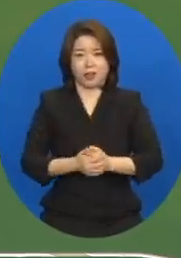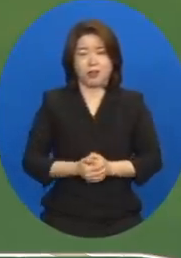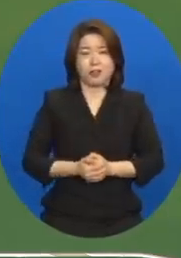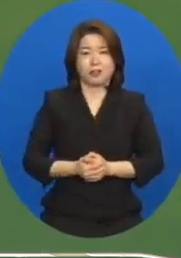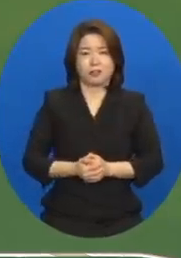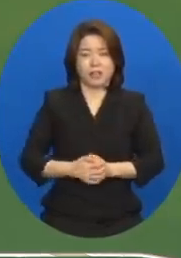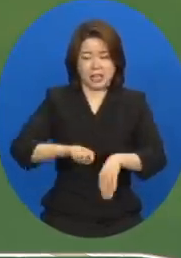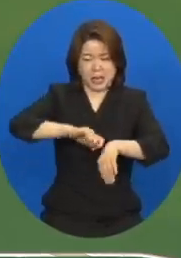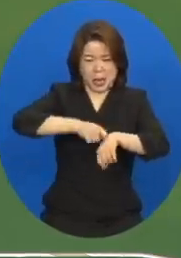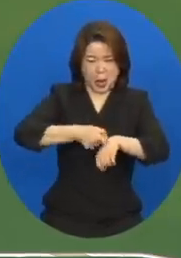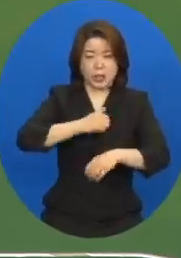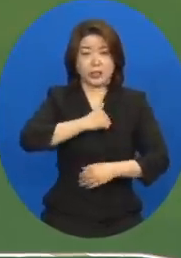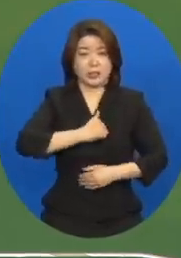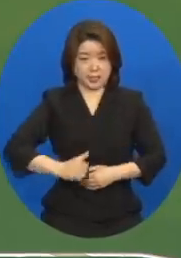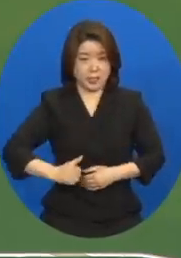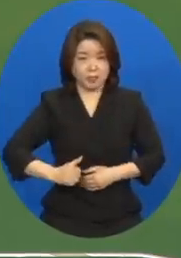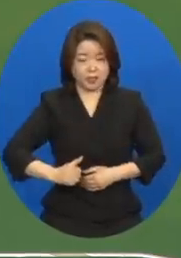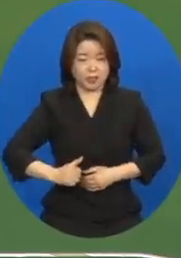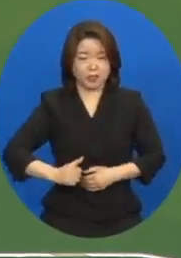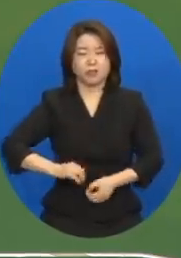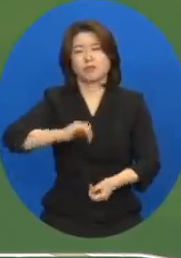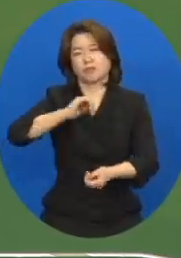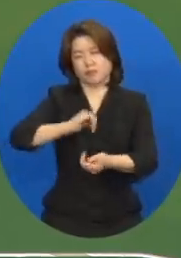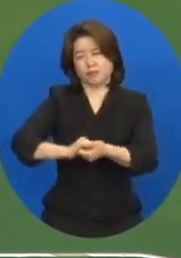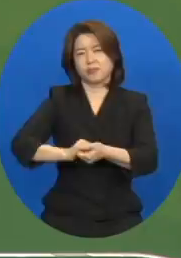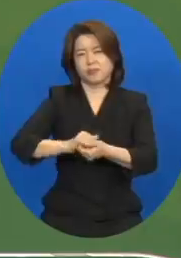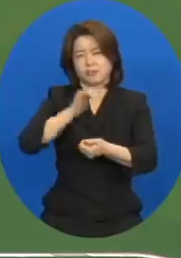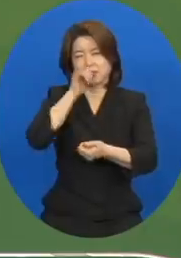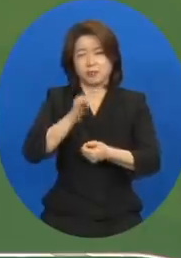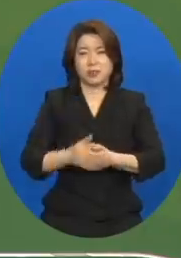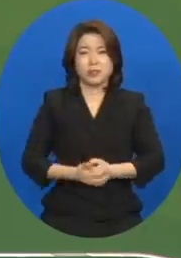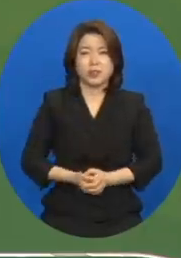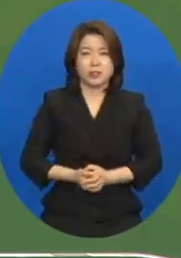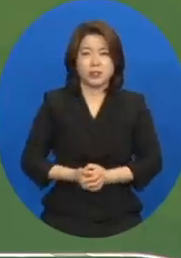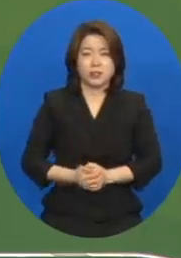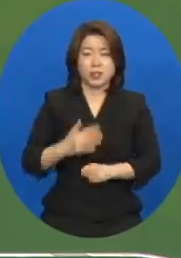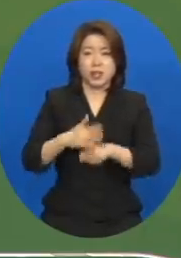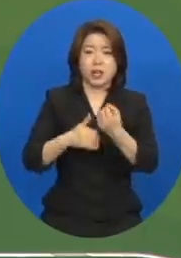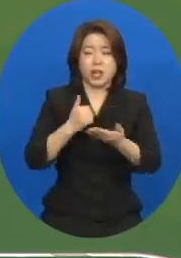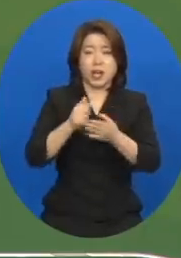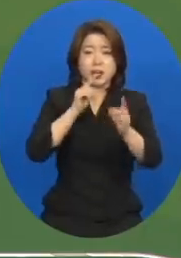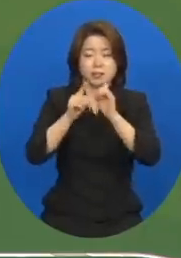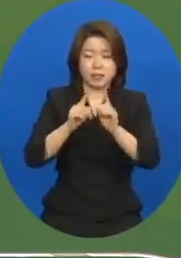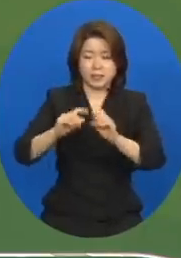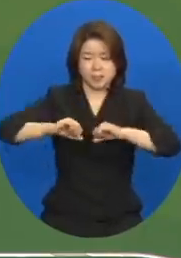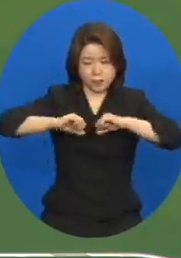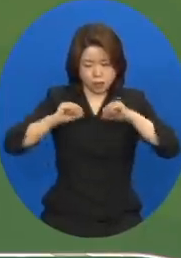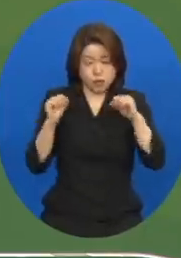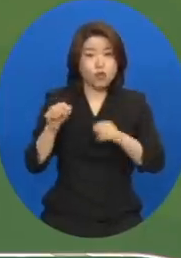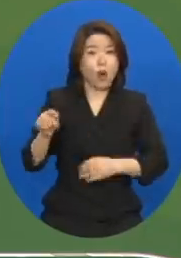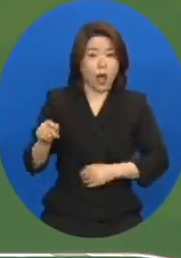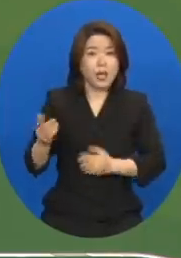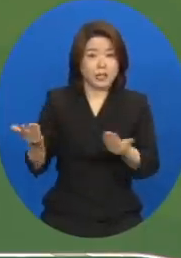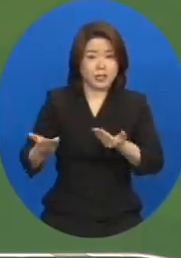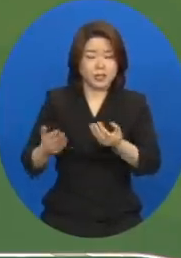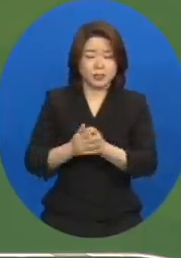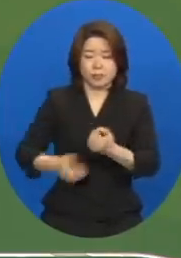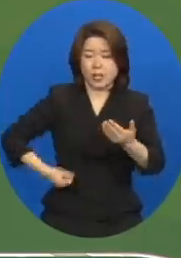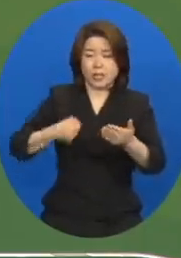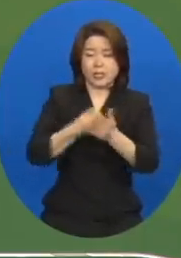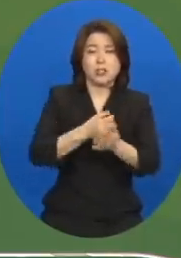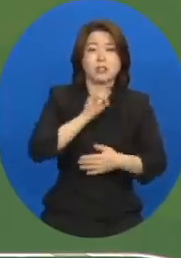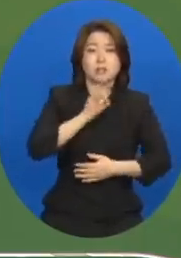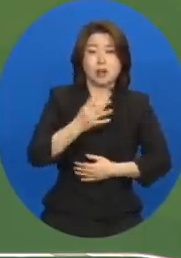그냥 억지로 참는 거는 한계가 있는 거예요. 하나님의 말씀에 순종하는 것도 결심만